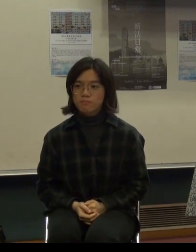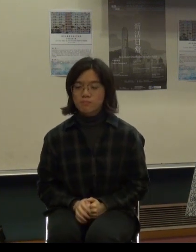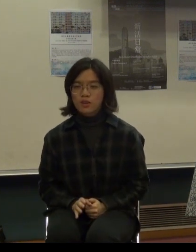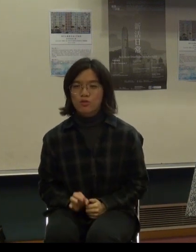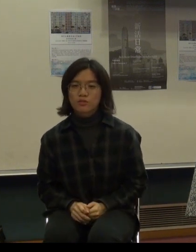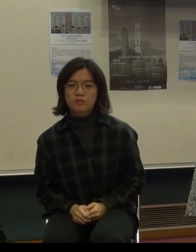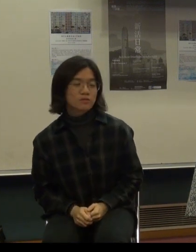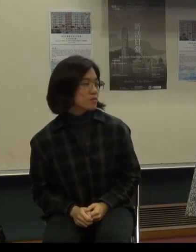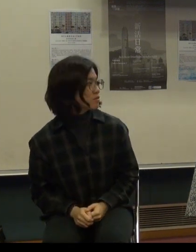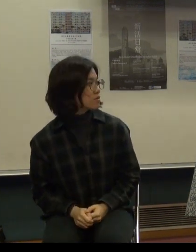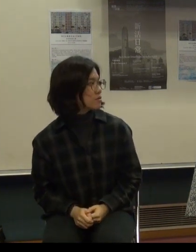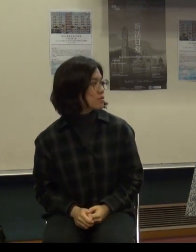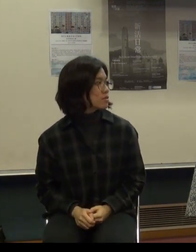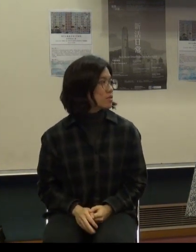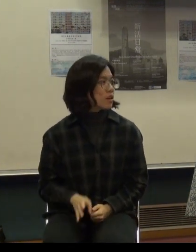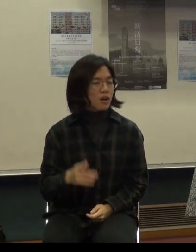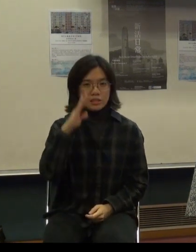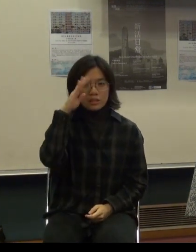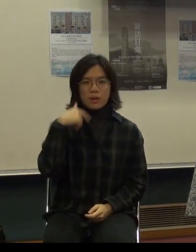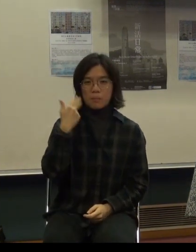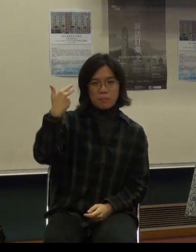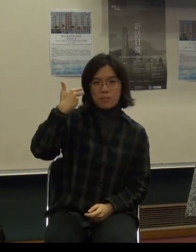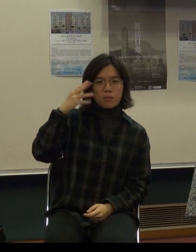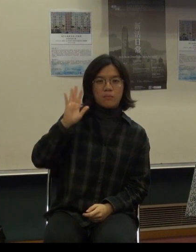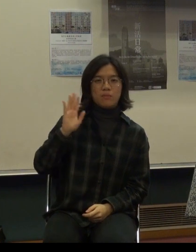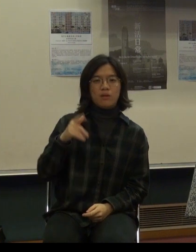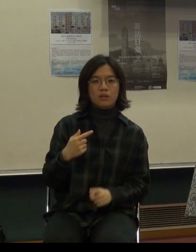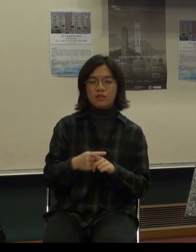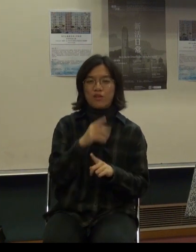我話唔好影我得唔得？唔好意思啊，因為我